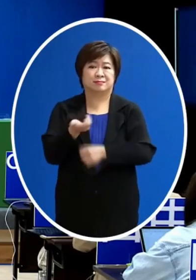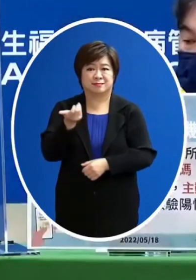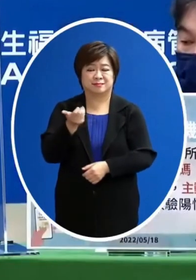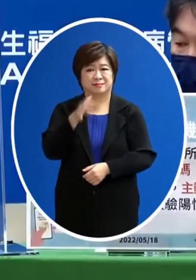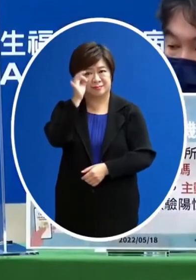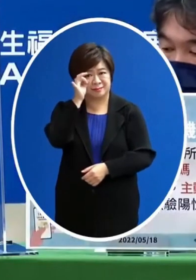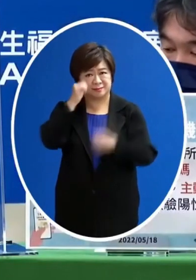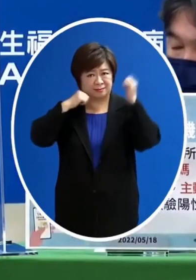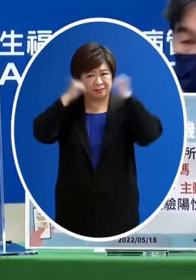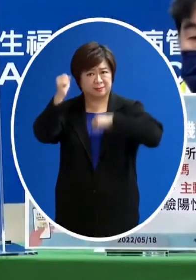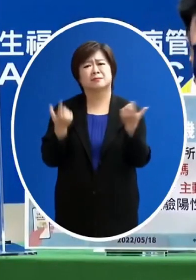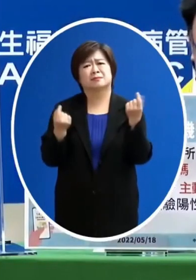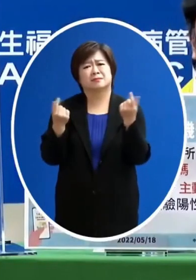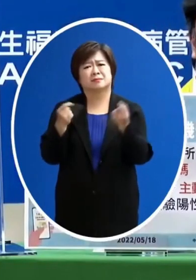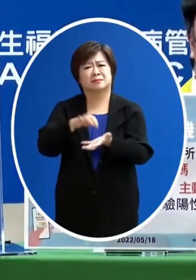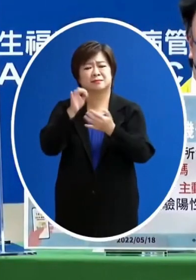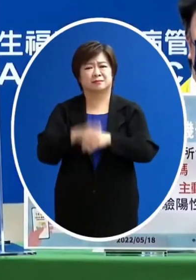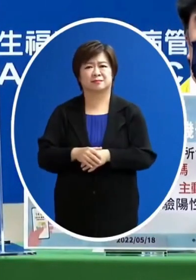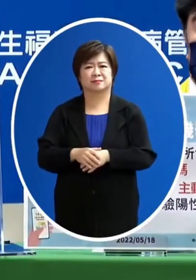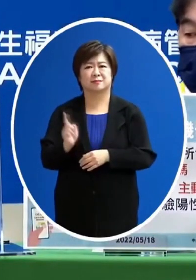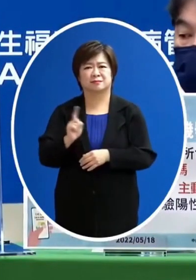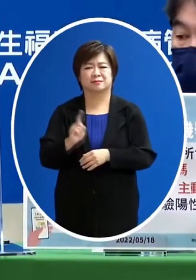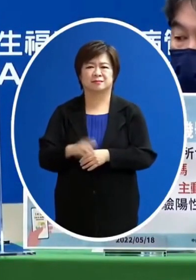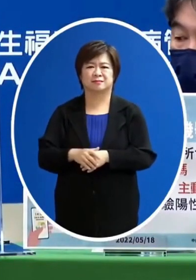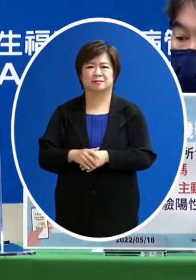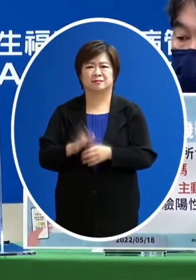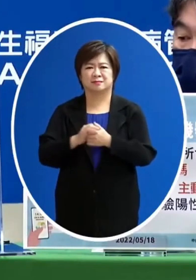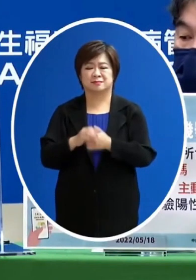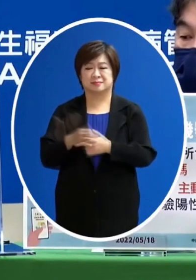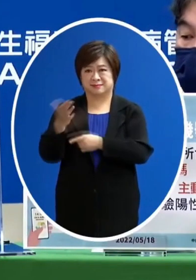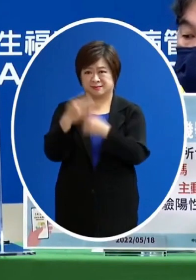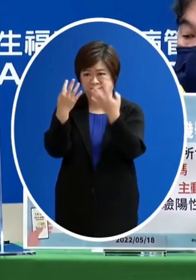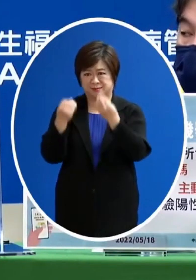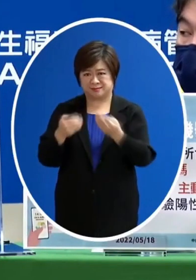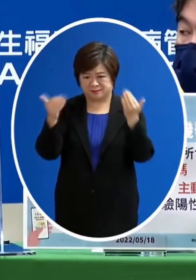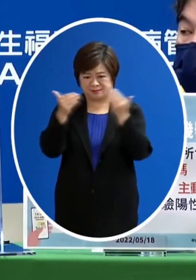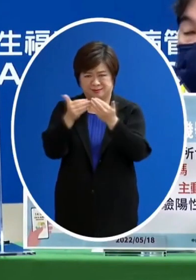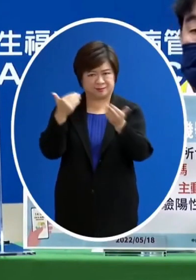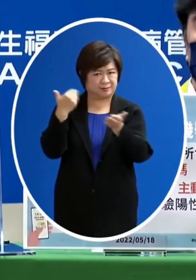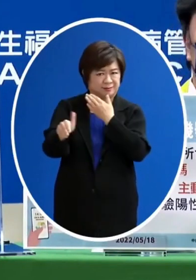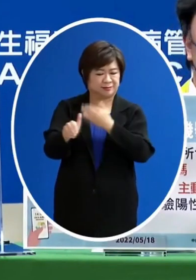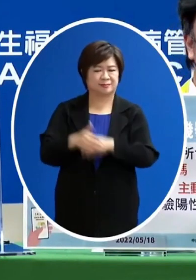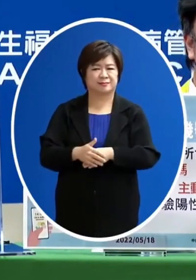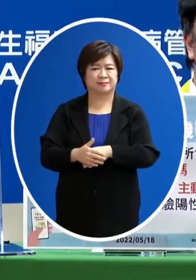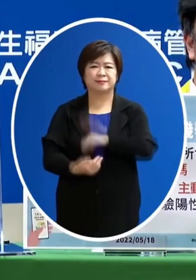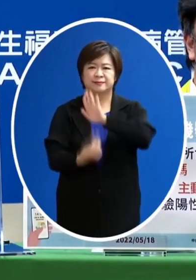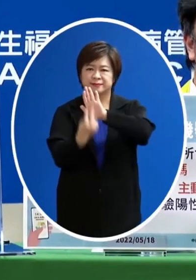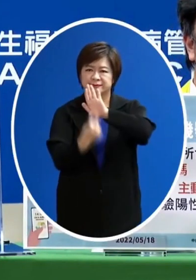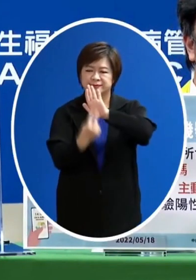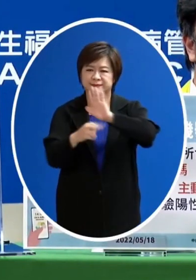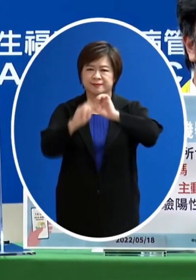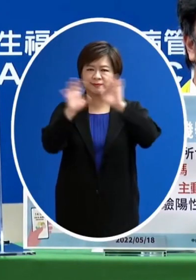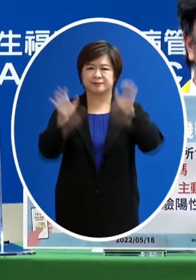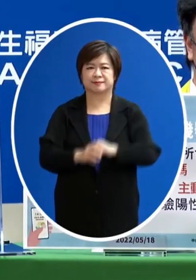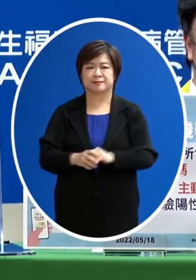天看到他们今天早上有些说什么死亡的数字都不拢哈。我在第一个大概哈讲，就是说，当然那